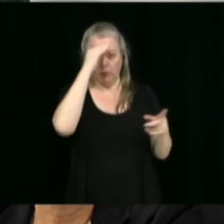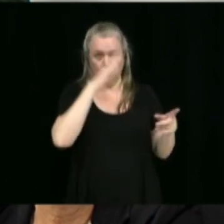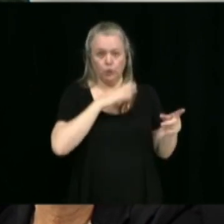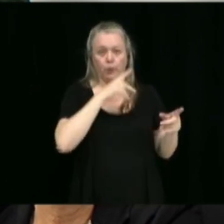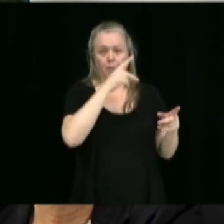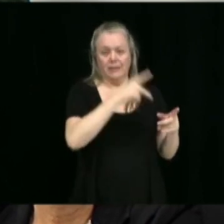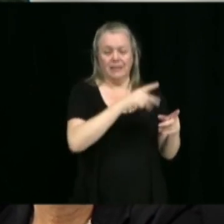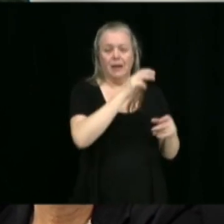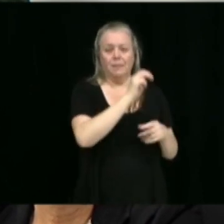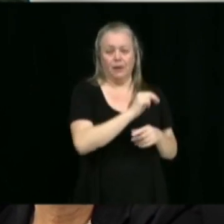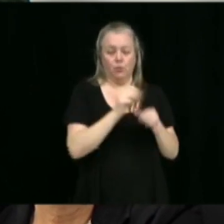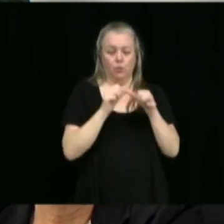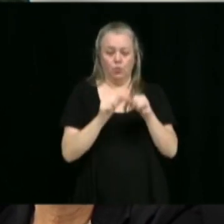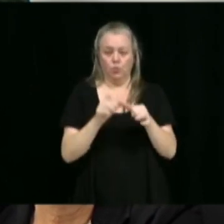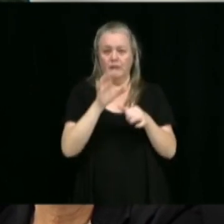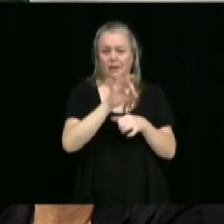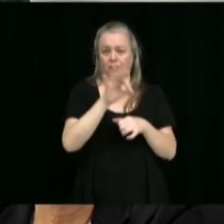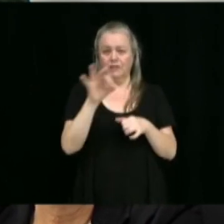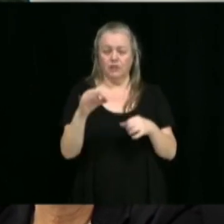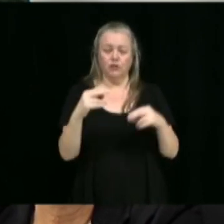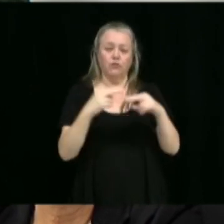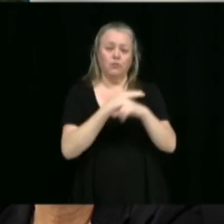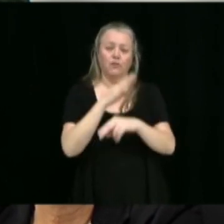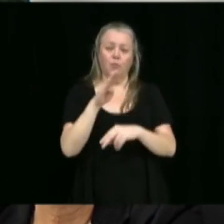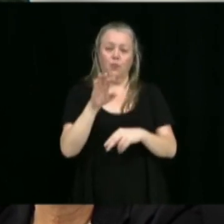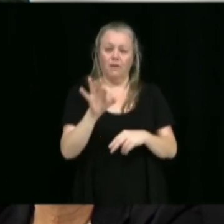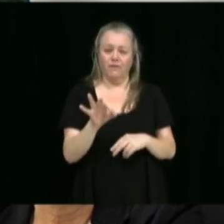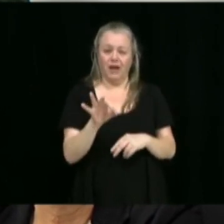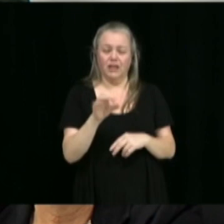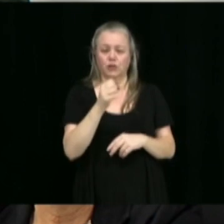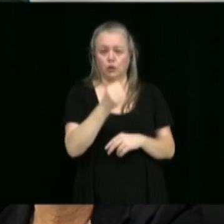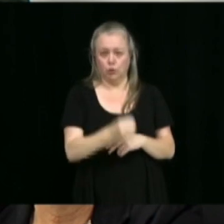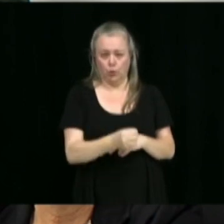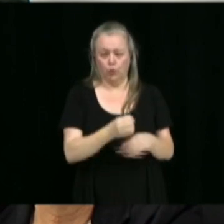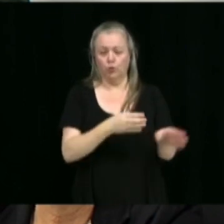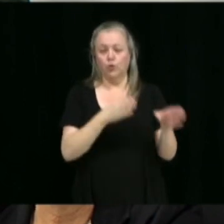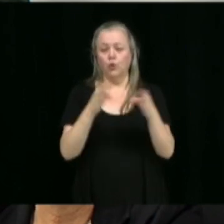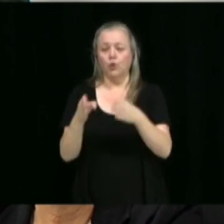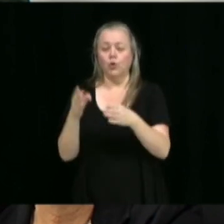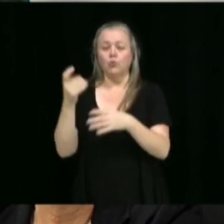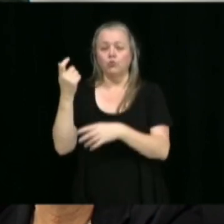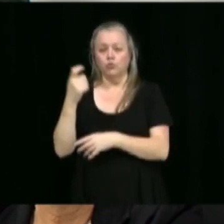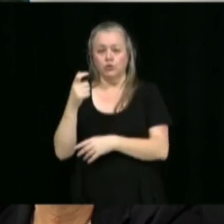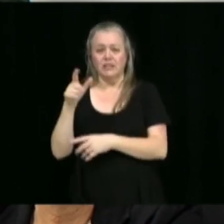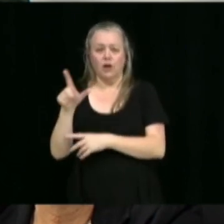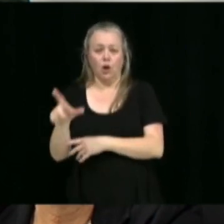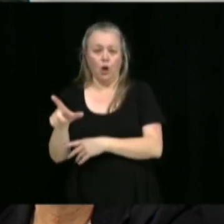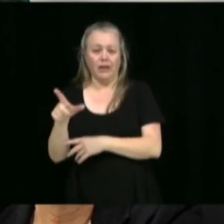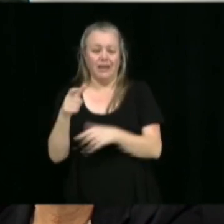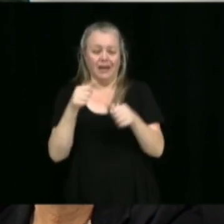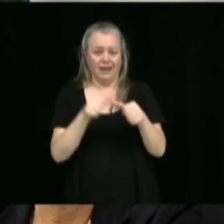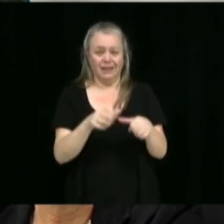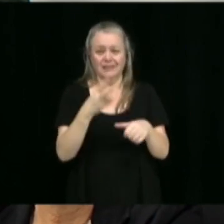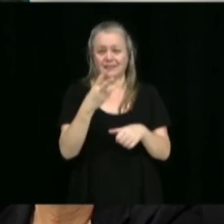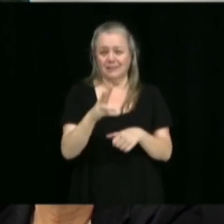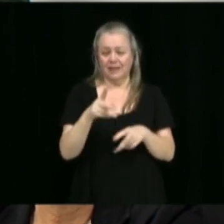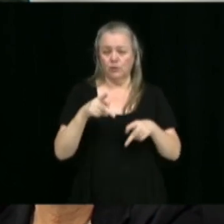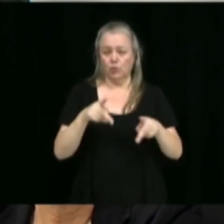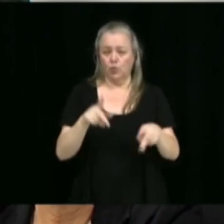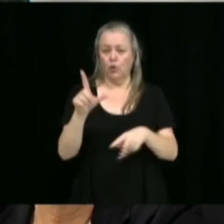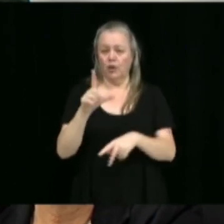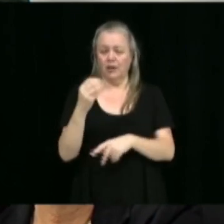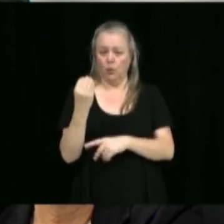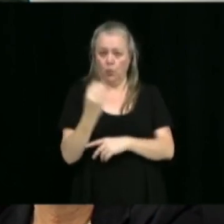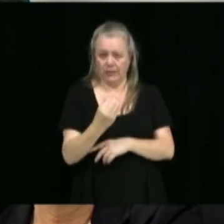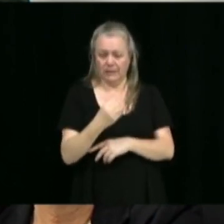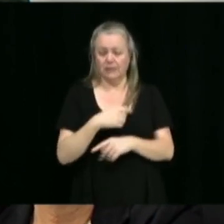pour le 99 boulevard des Bois-Francs Sud, de la Société du musée Laurier pour le 16 rue Laurier-Ouest et encore une